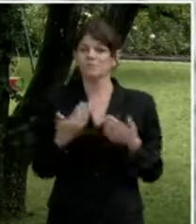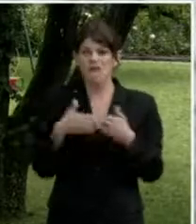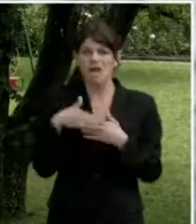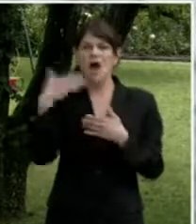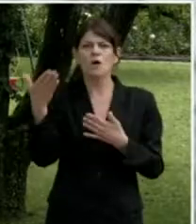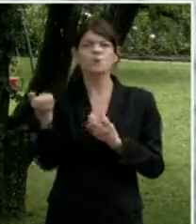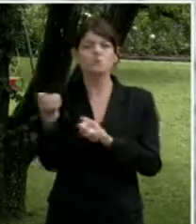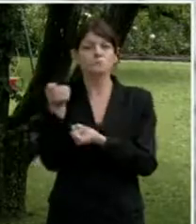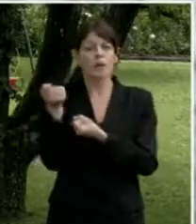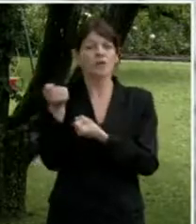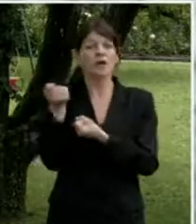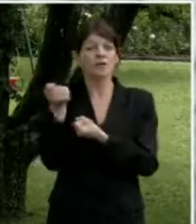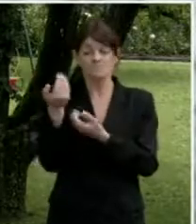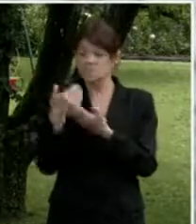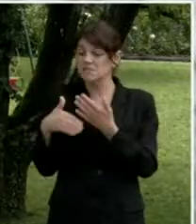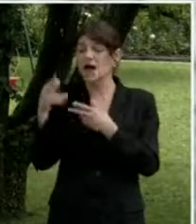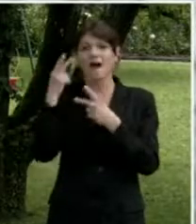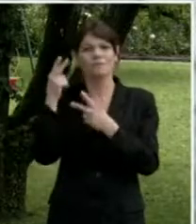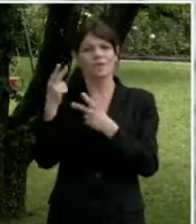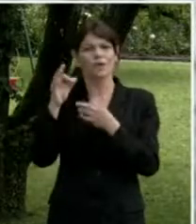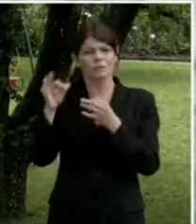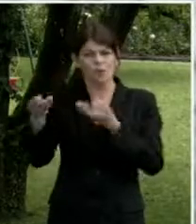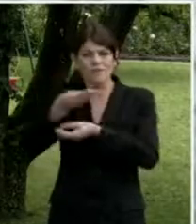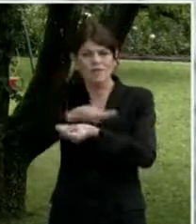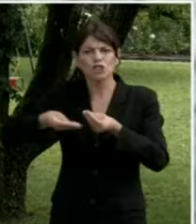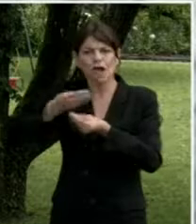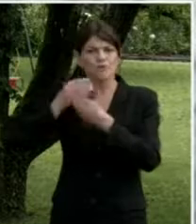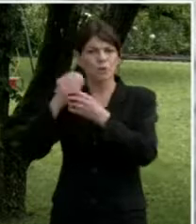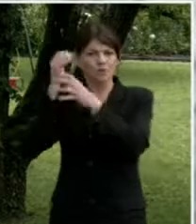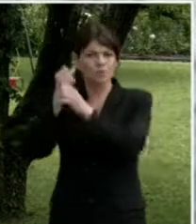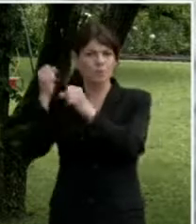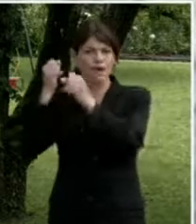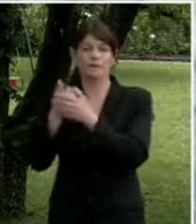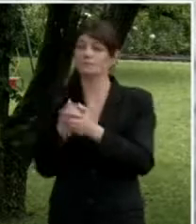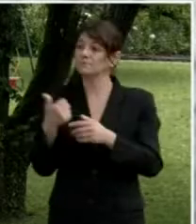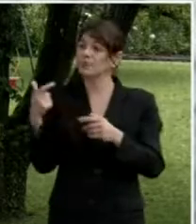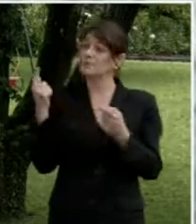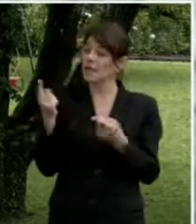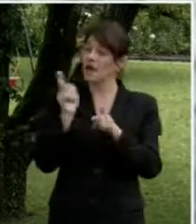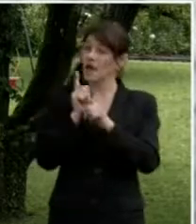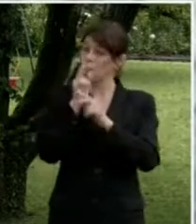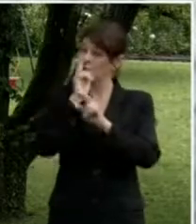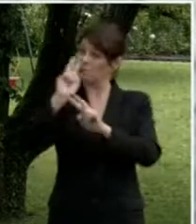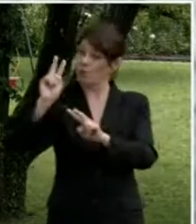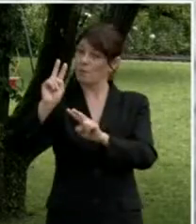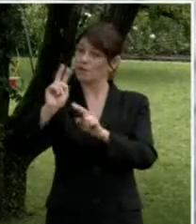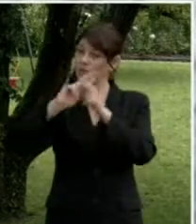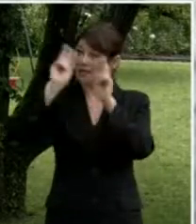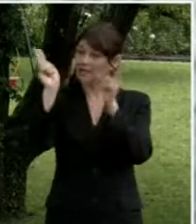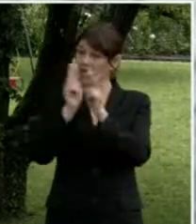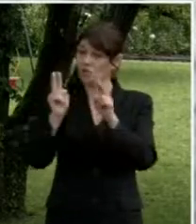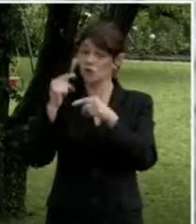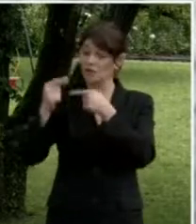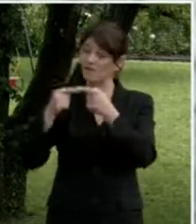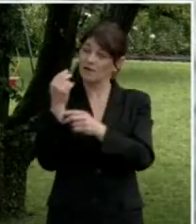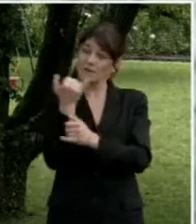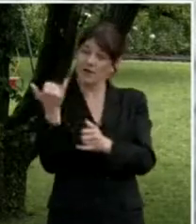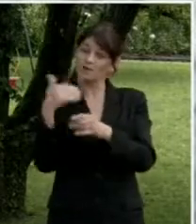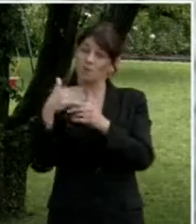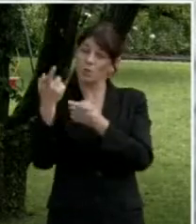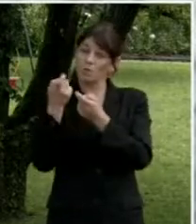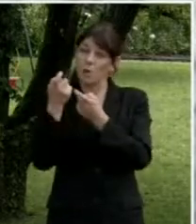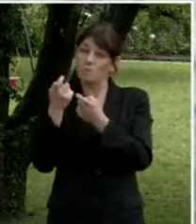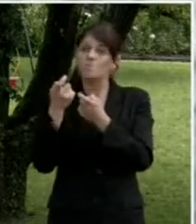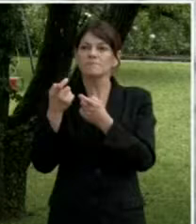Außenpolitik wird in wirtschaftlicher und diplomatischer Hinsicht die internationalen Entwicklungen wachsam verfolgen müssen,